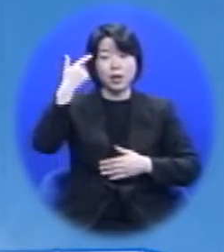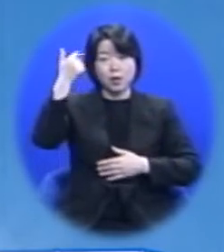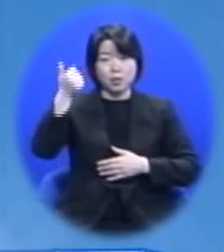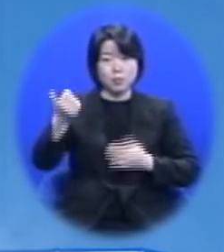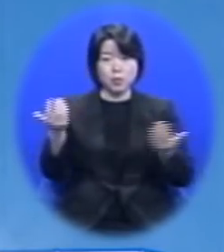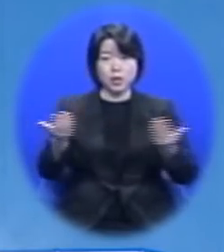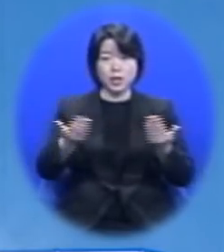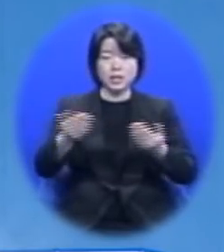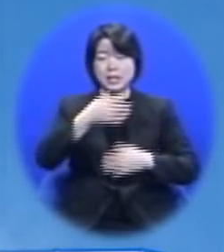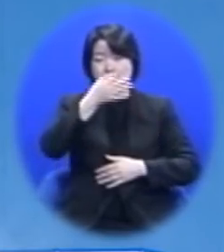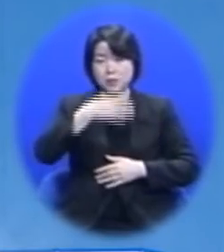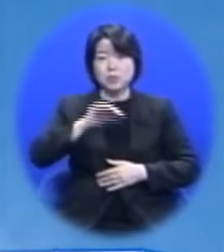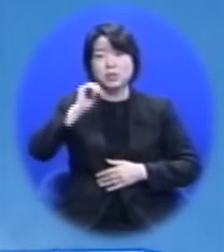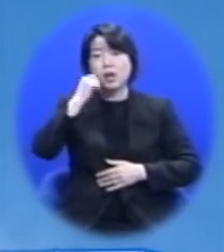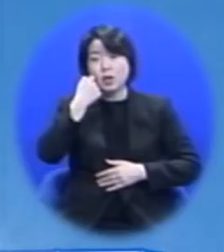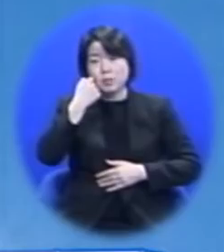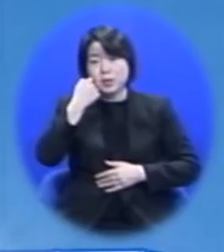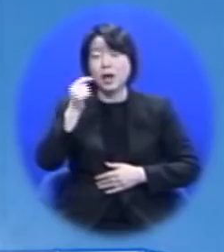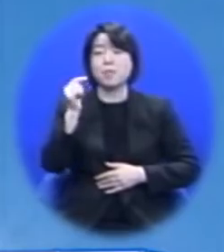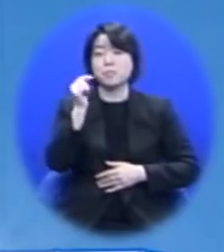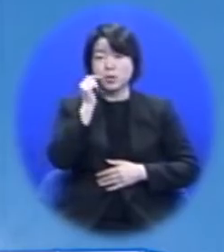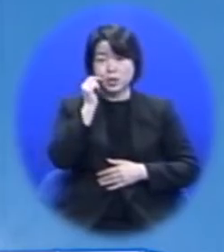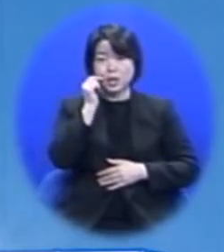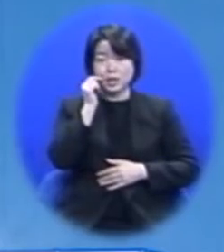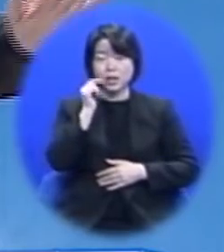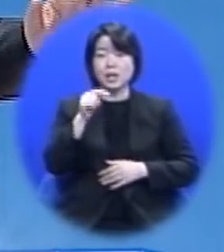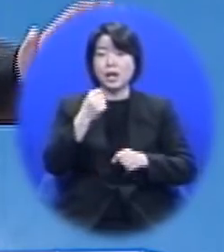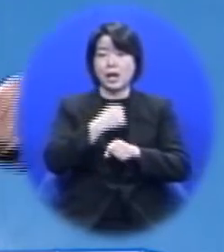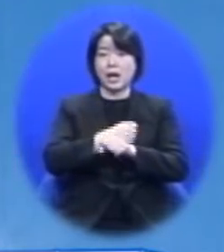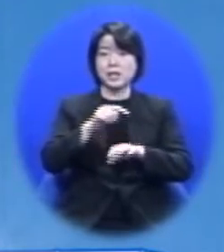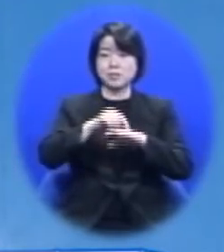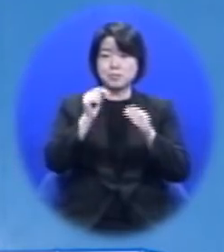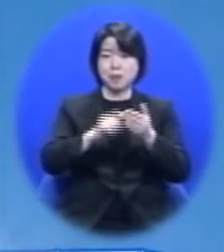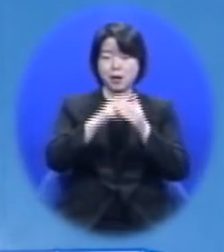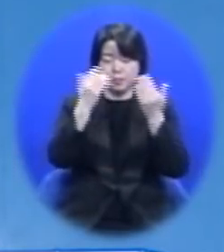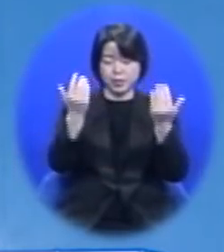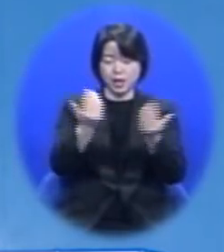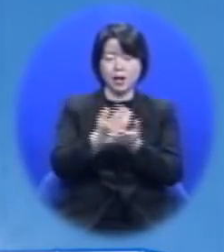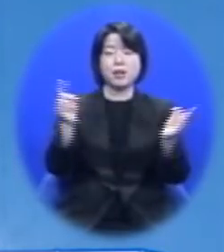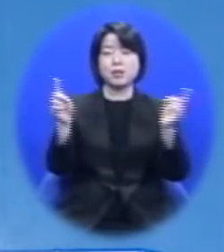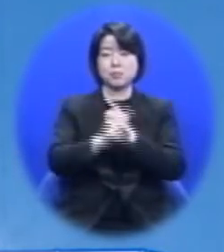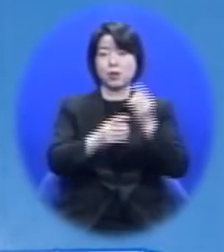힘들다, 어렵다, 못하겠다 하는 마음 싹 다 바꾸셨어요.